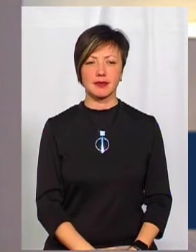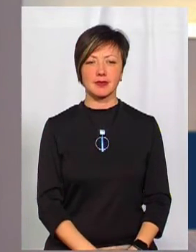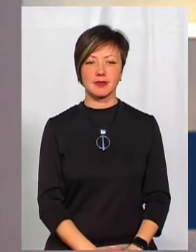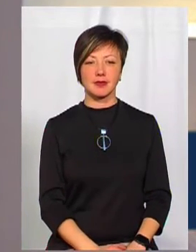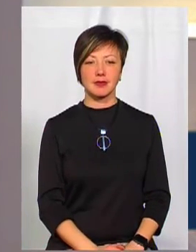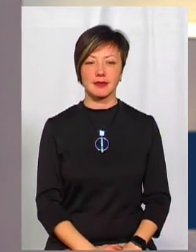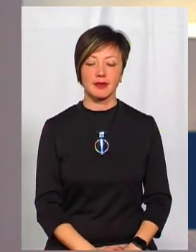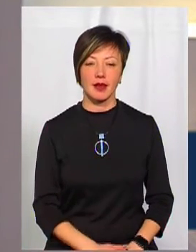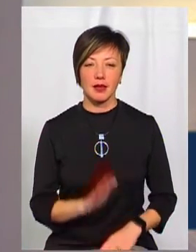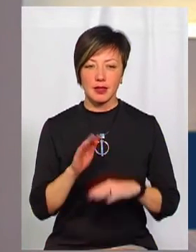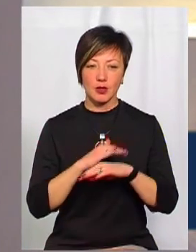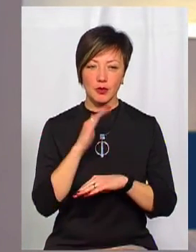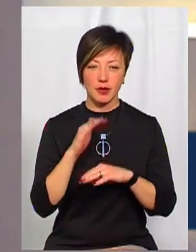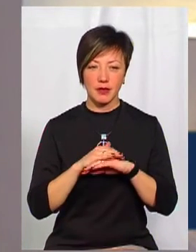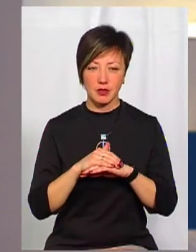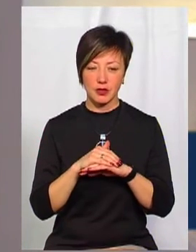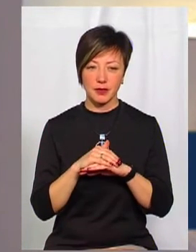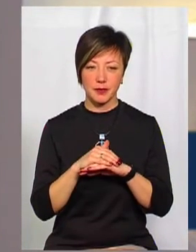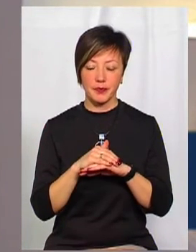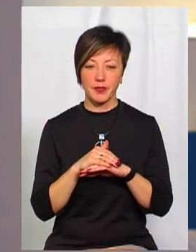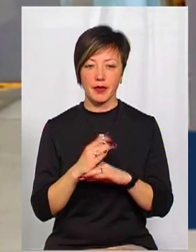Алло! Да, доброго вечора!